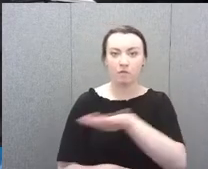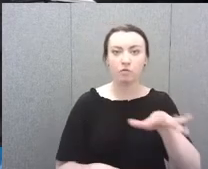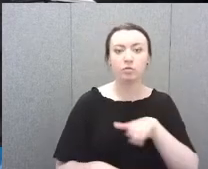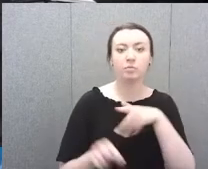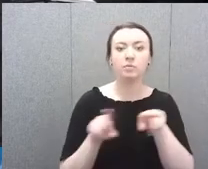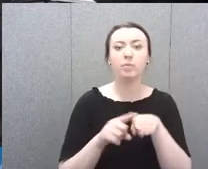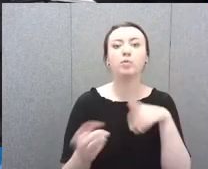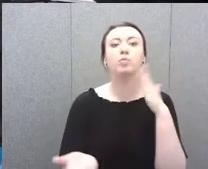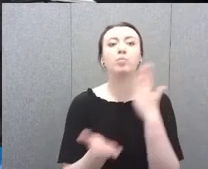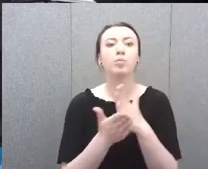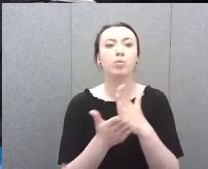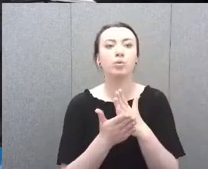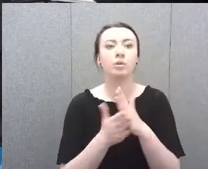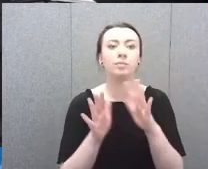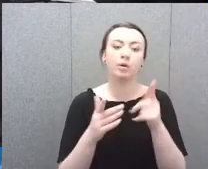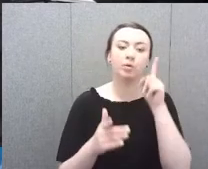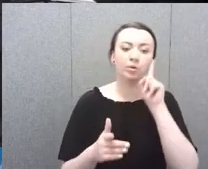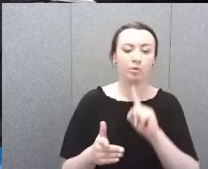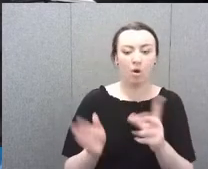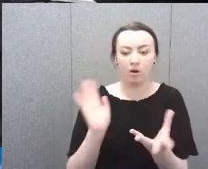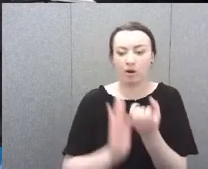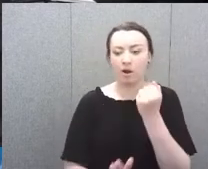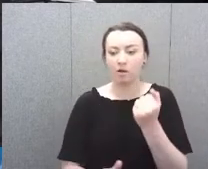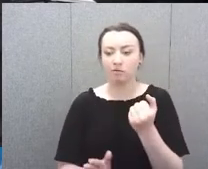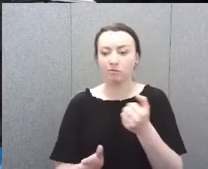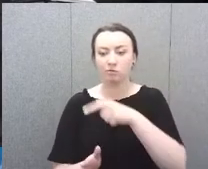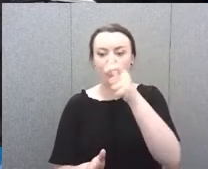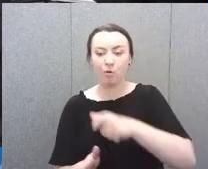Правильное управление и